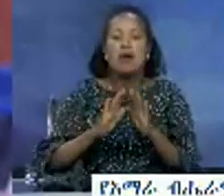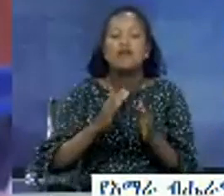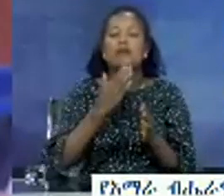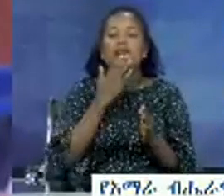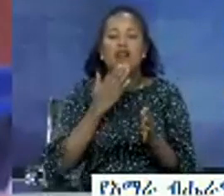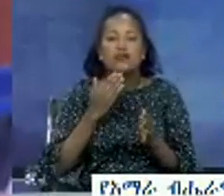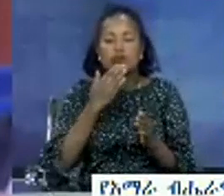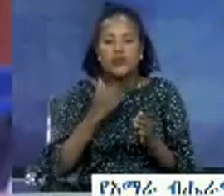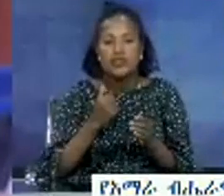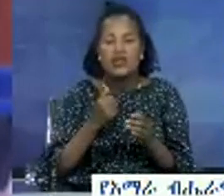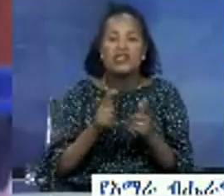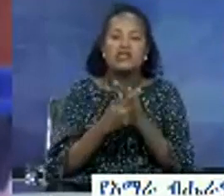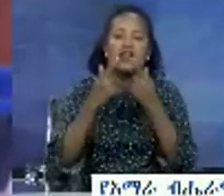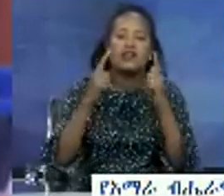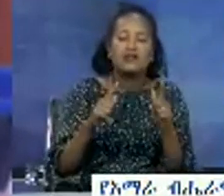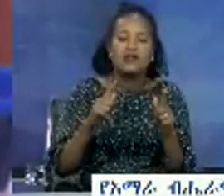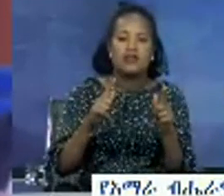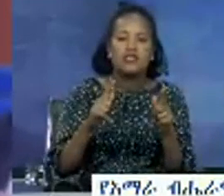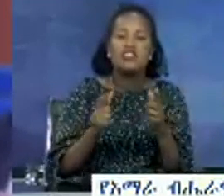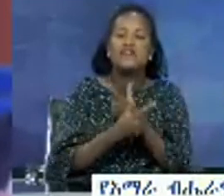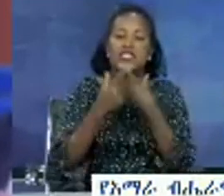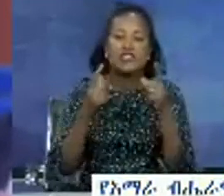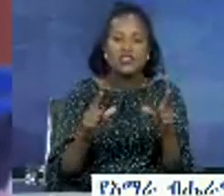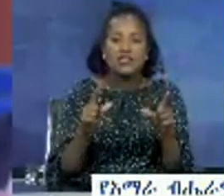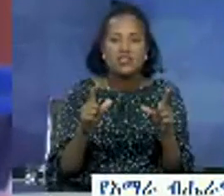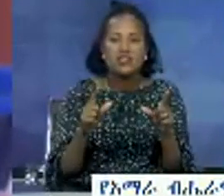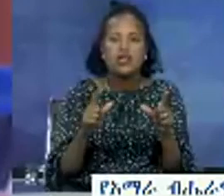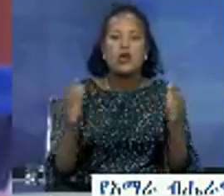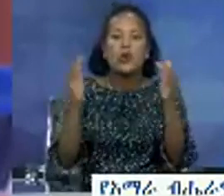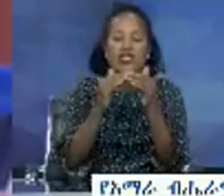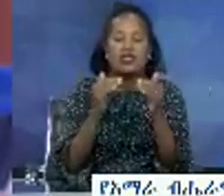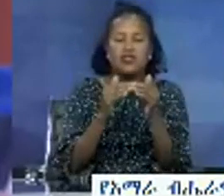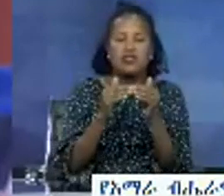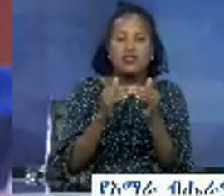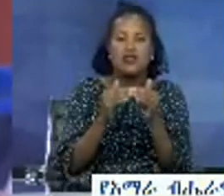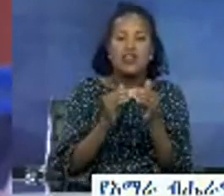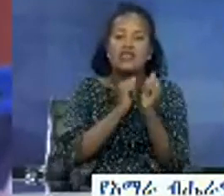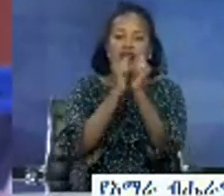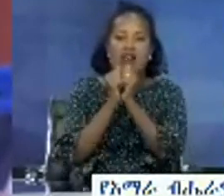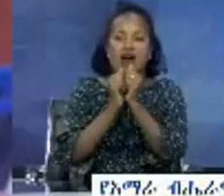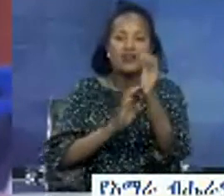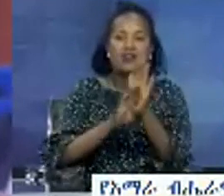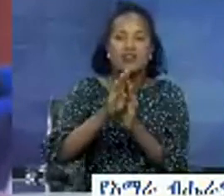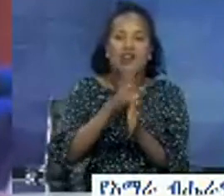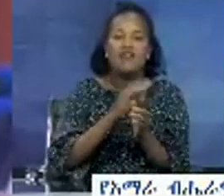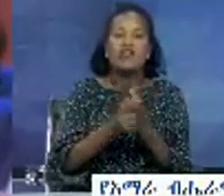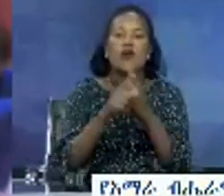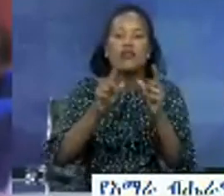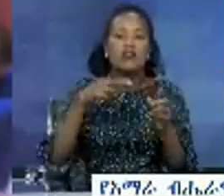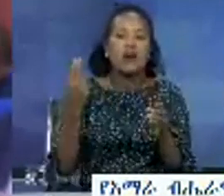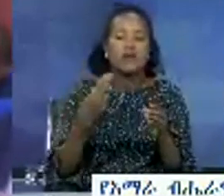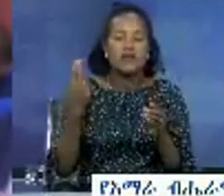የሚያጣጥሙበት፣ ነጻነትን፣ ፍትህን፣ እኩልነትን፣ የጋራ ብልጽግናንና ፍትሃዊ